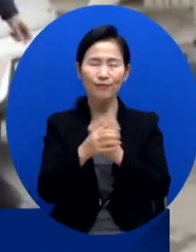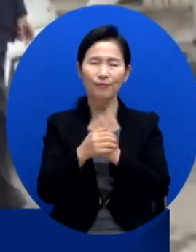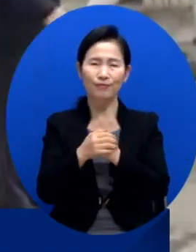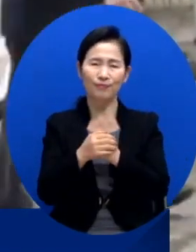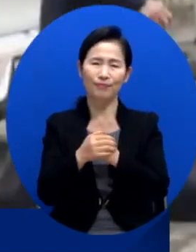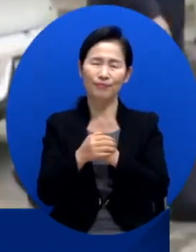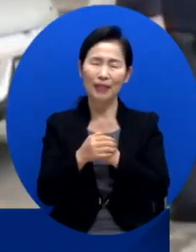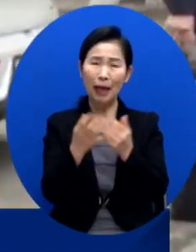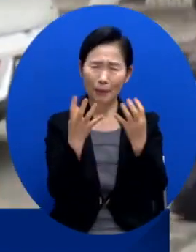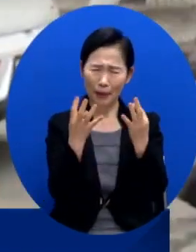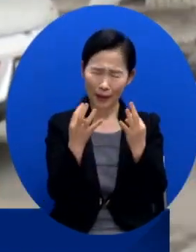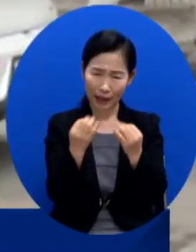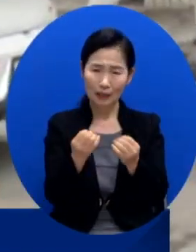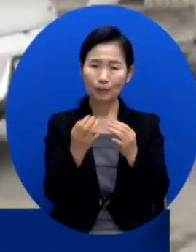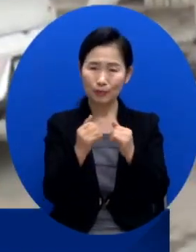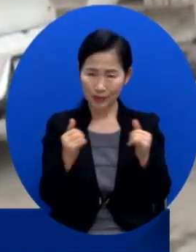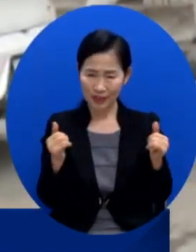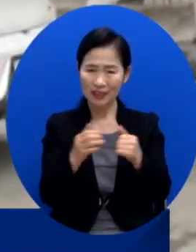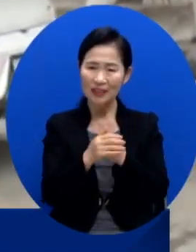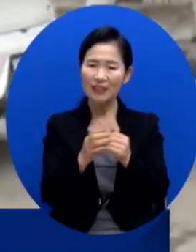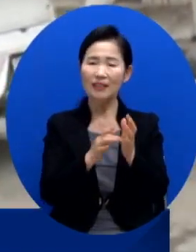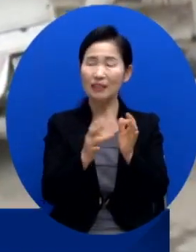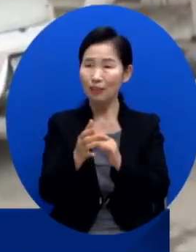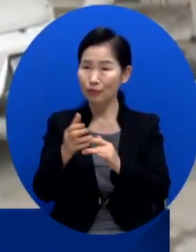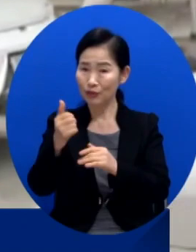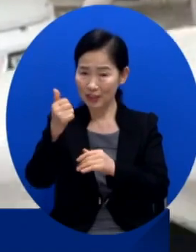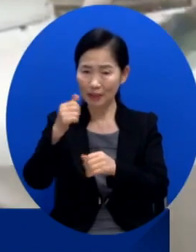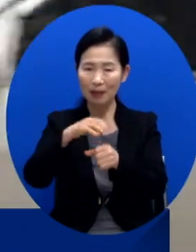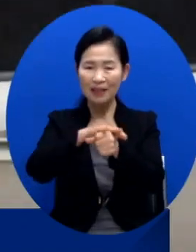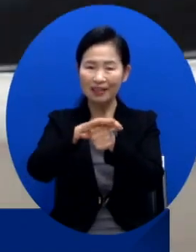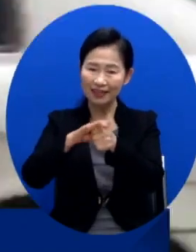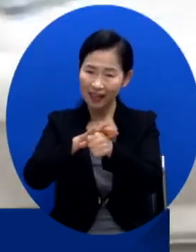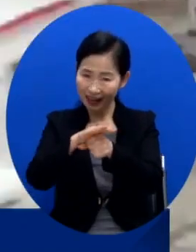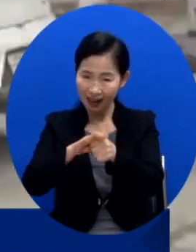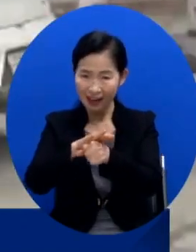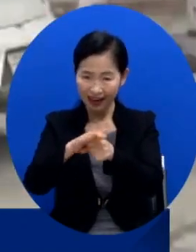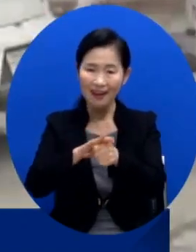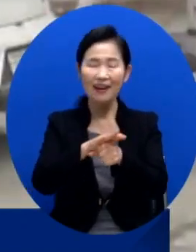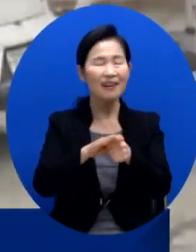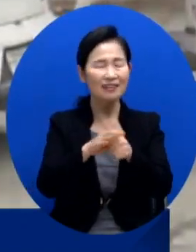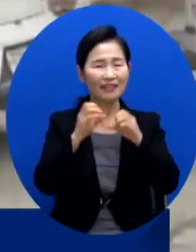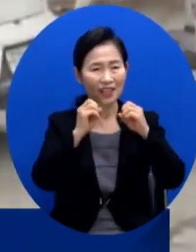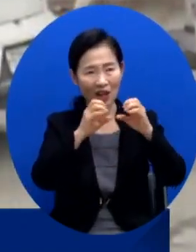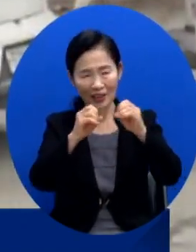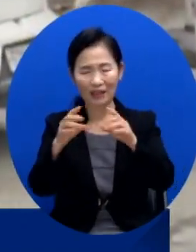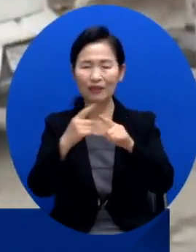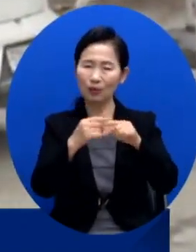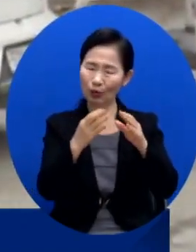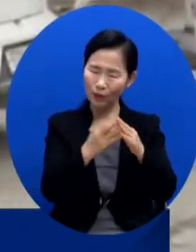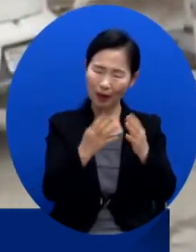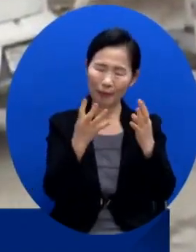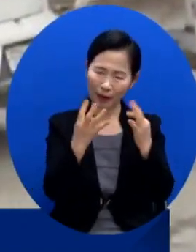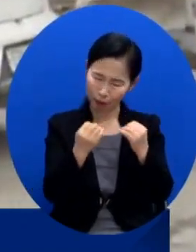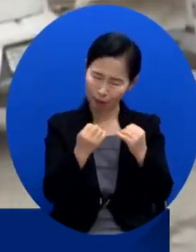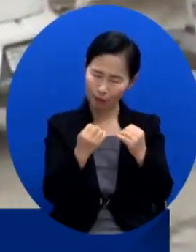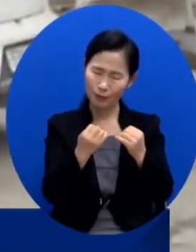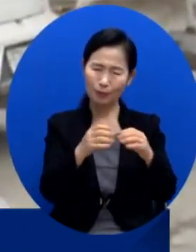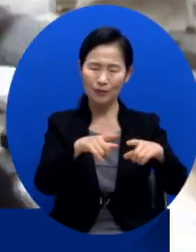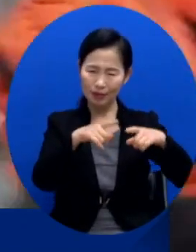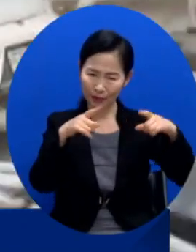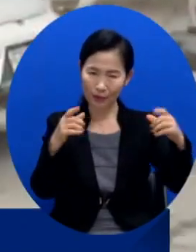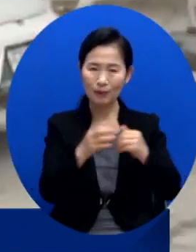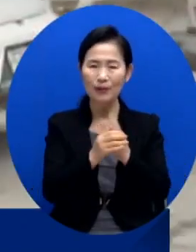많은 분들이 우리 예수님의 사랑을 전하는 교회들이 생기고 무료급식을